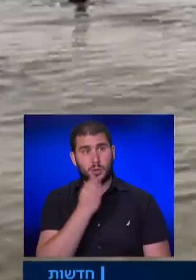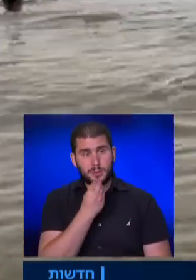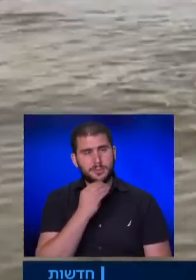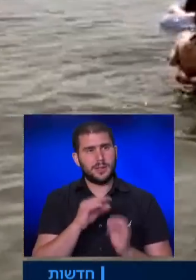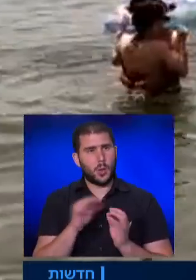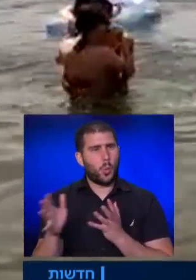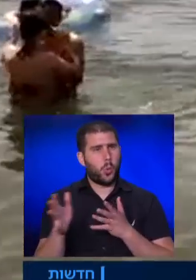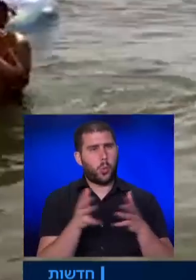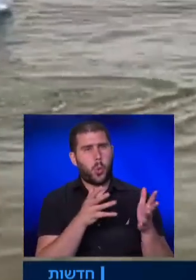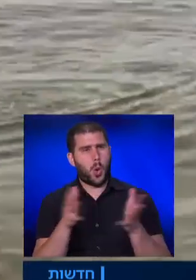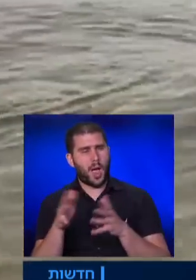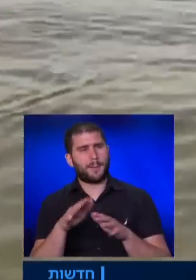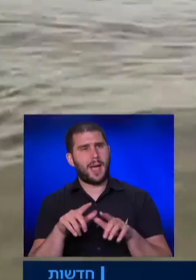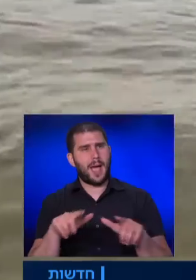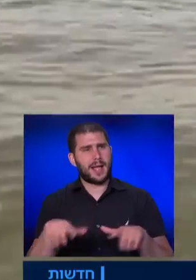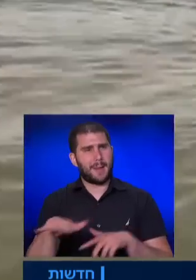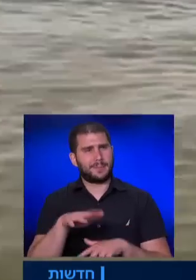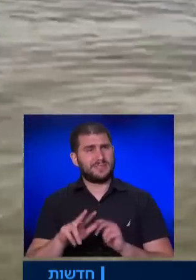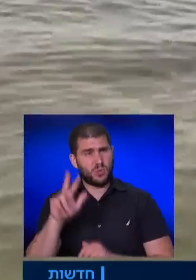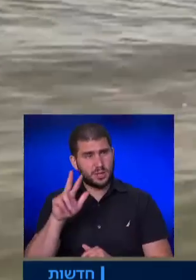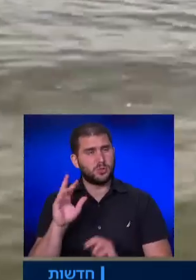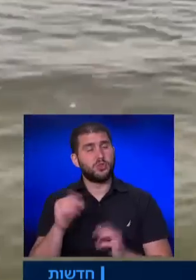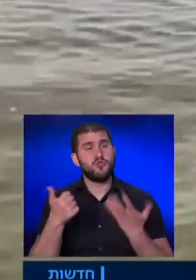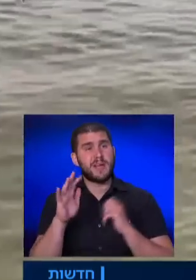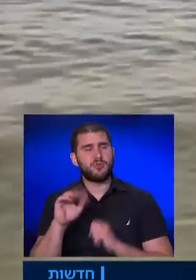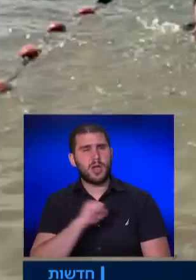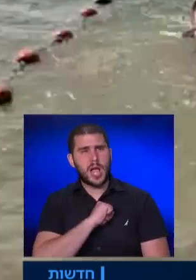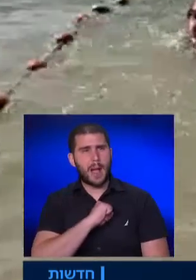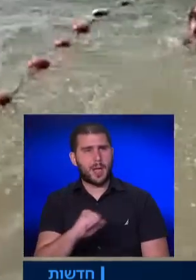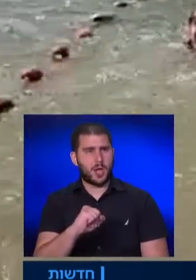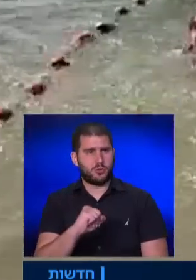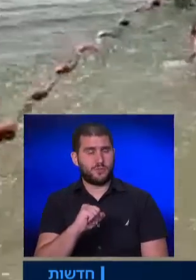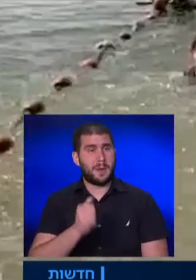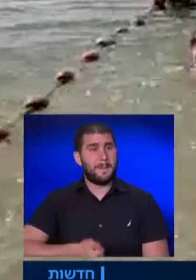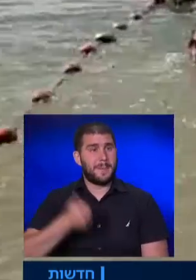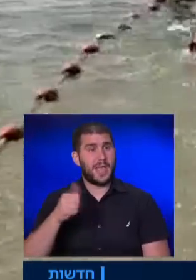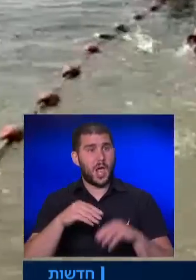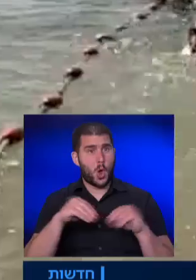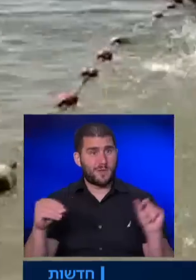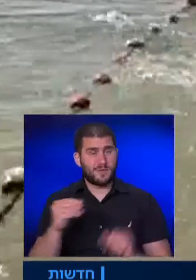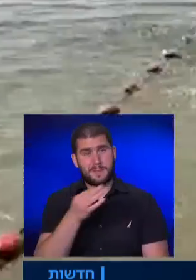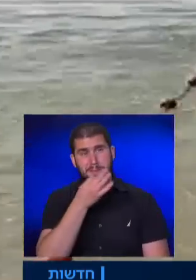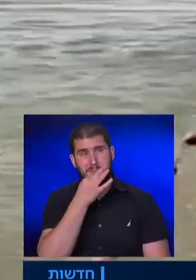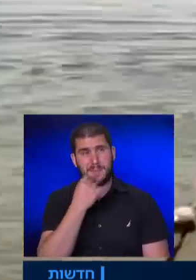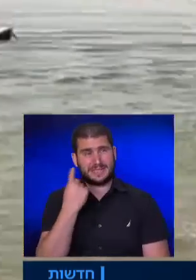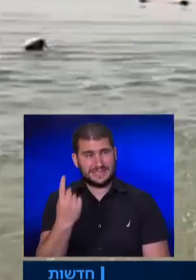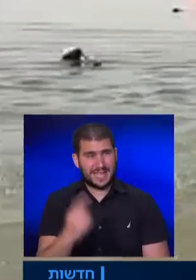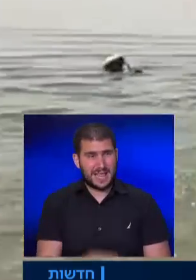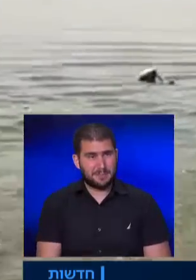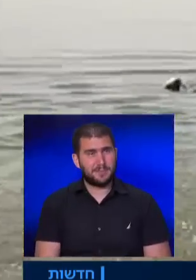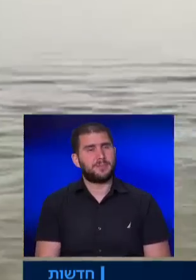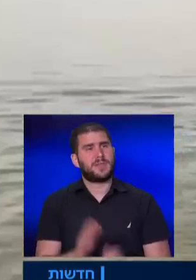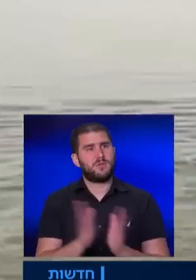החלה הרוח לנשב באגם הצפוני, משאבים של עד 65 קילומטר בשעה. מנהלי החופים והמצילים